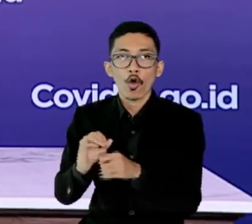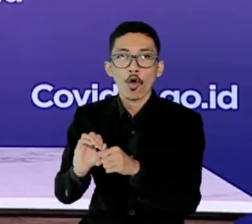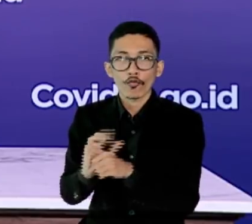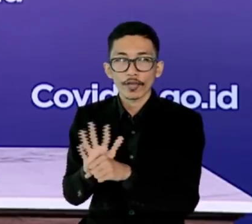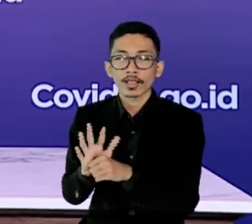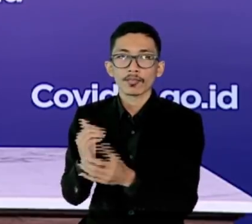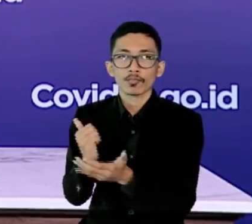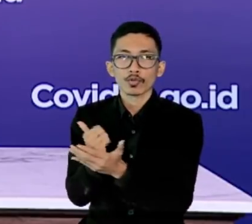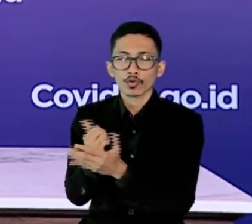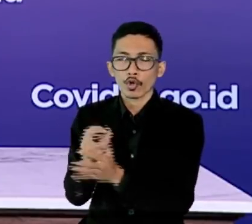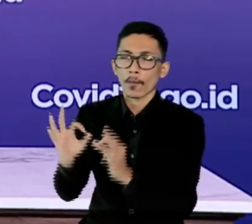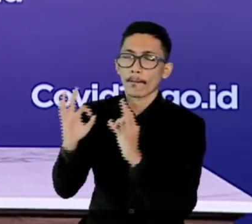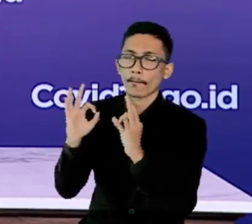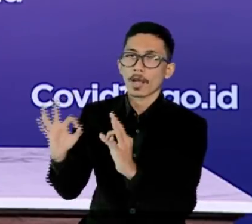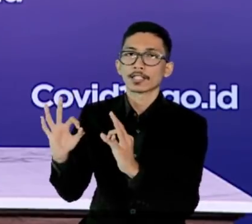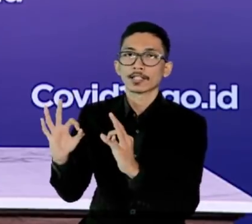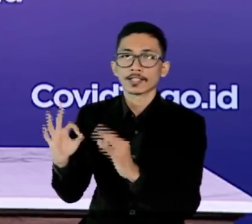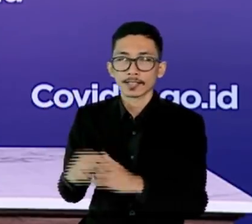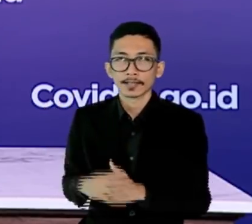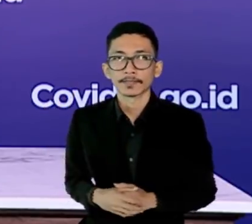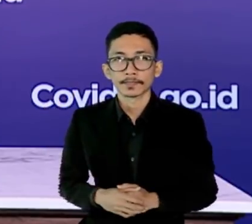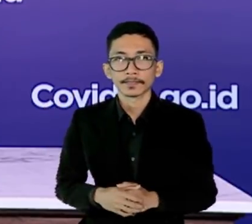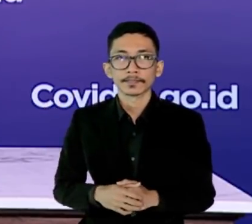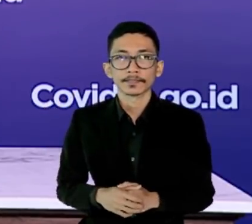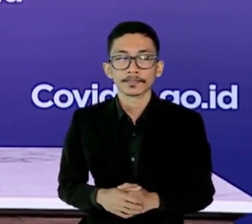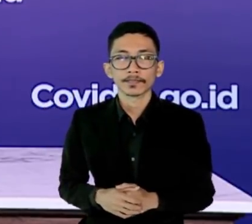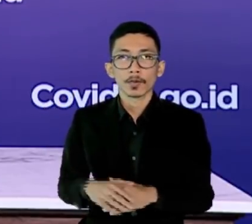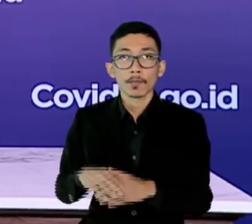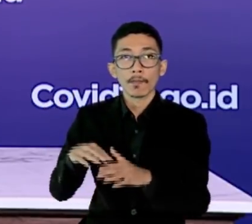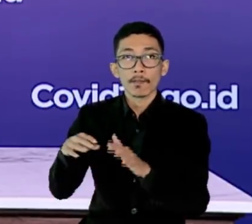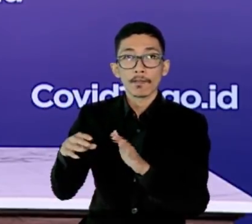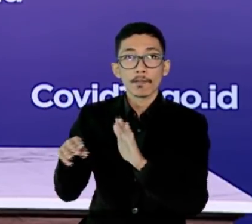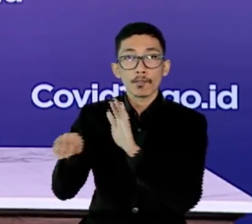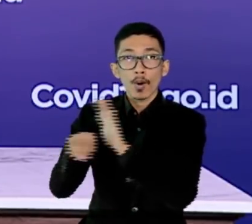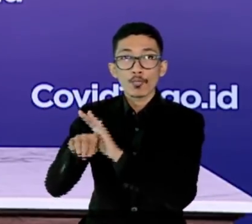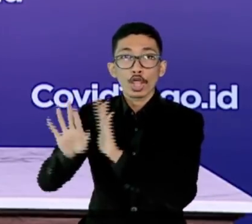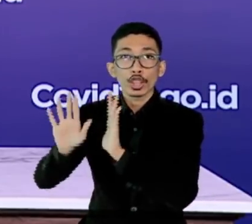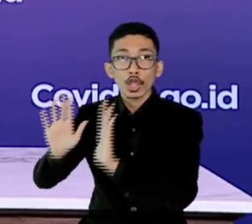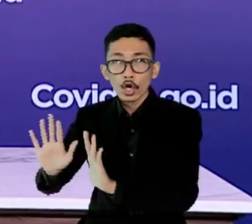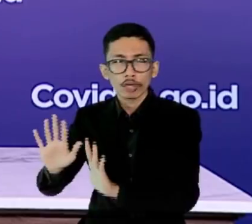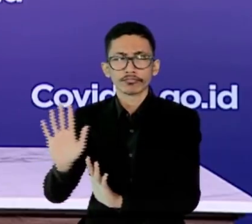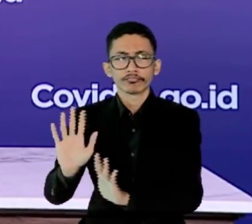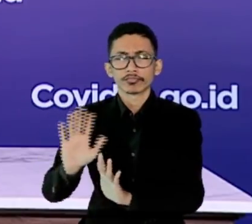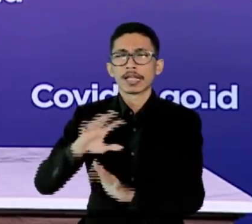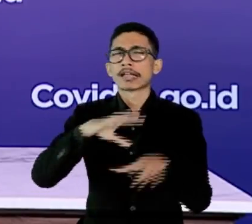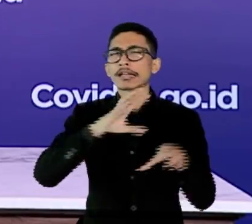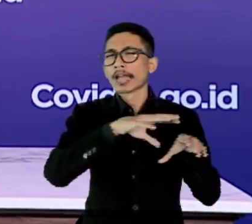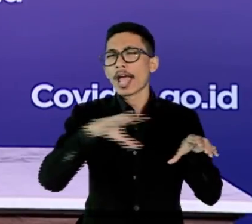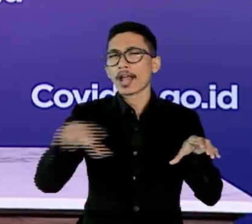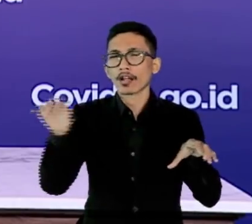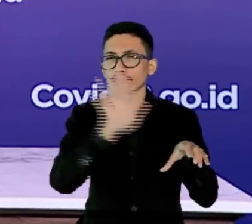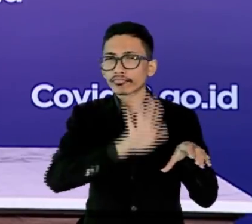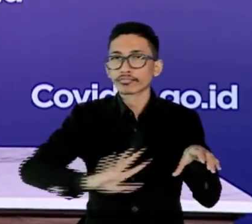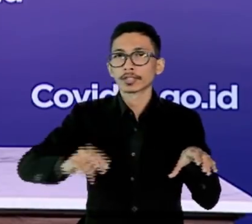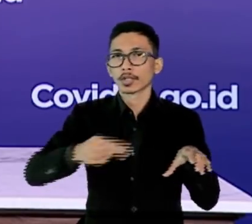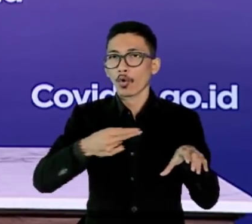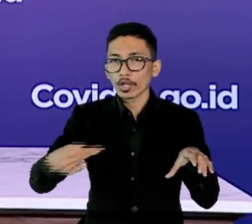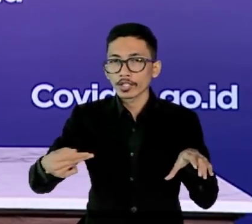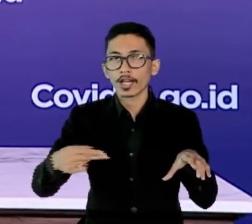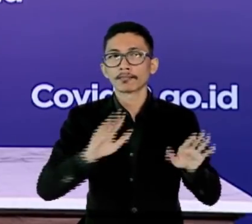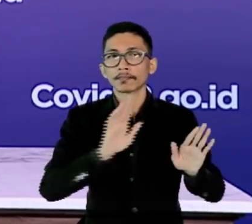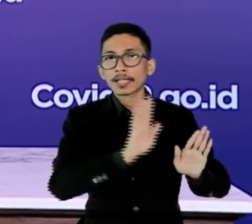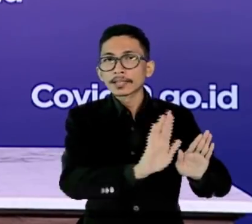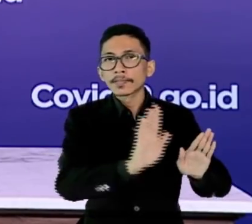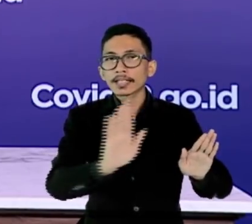dapat akurat. Dimohon tidak hanya pada Maluku dan Papua, namun pada seluruh daerah di Indonesia untuk